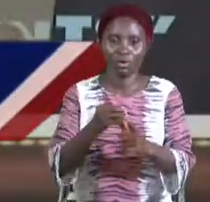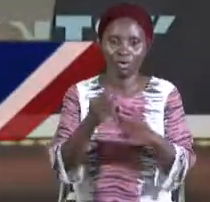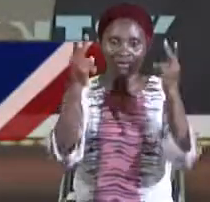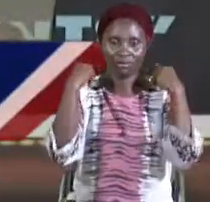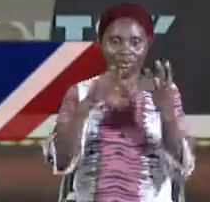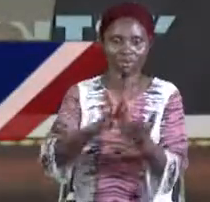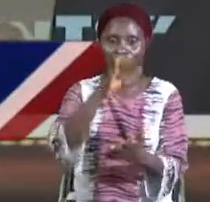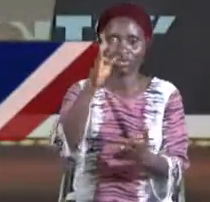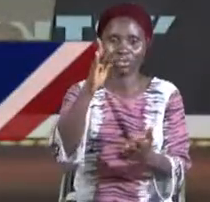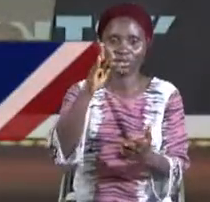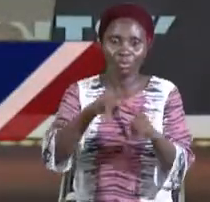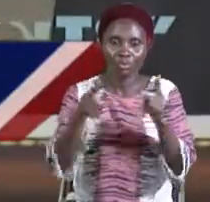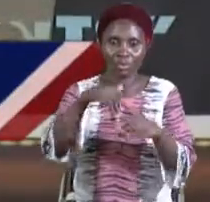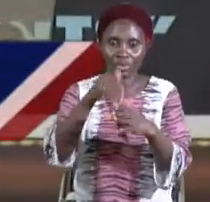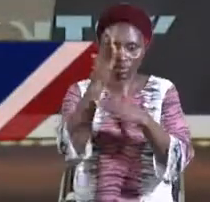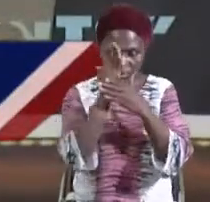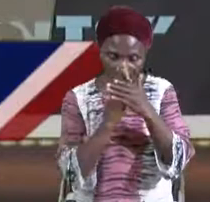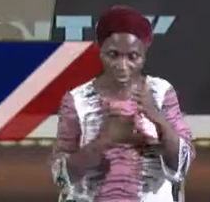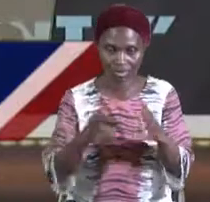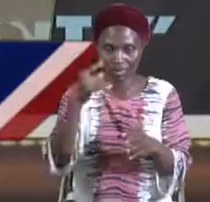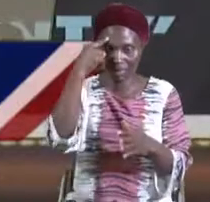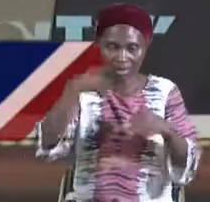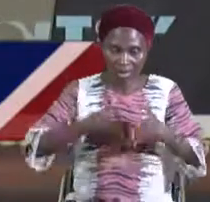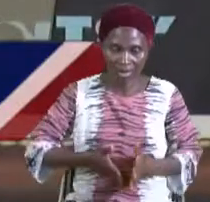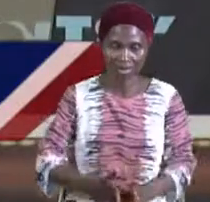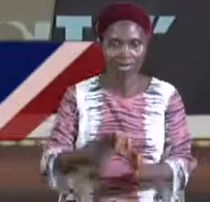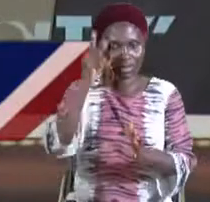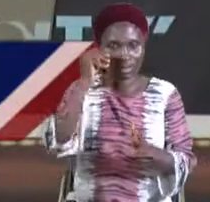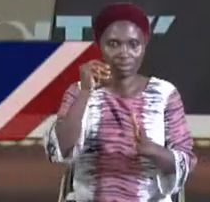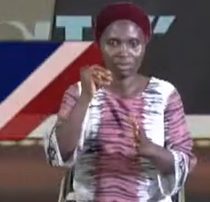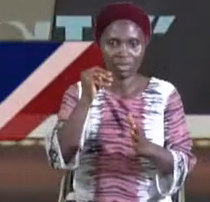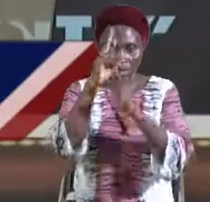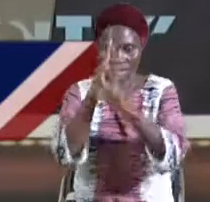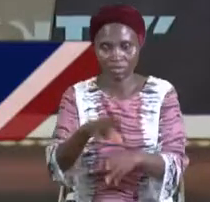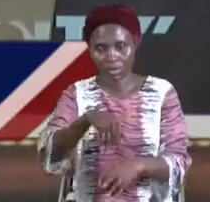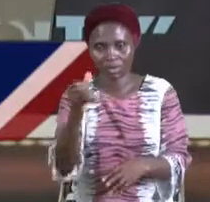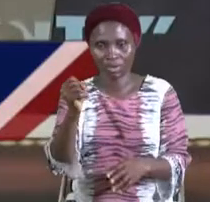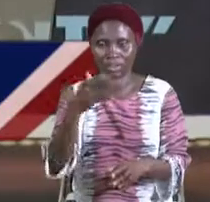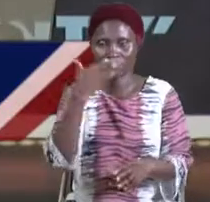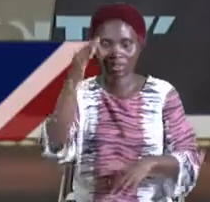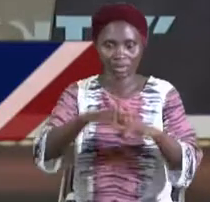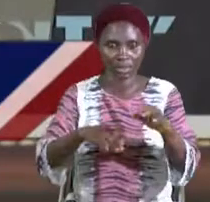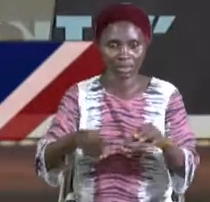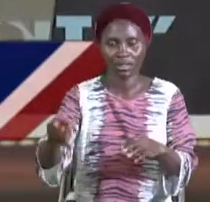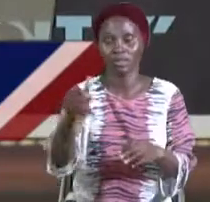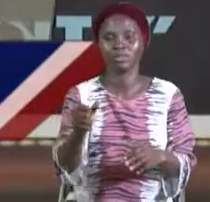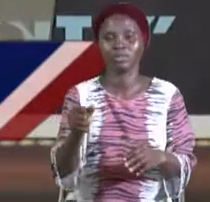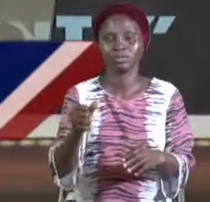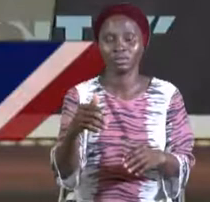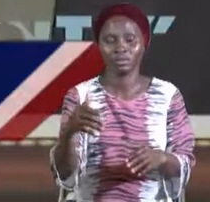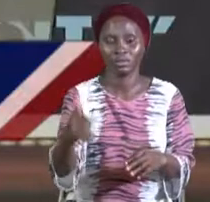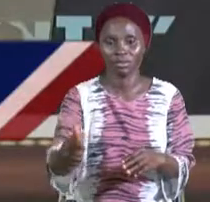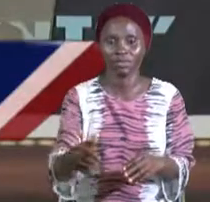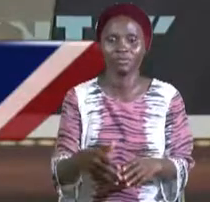vous fasse regarder les autres comme étant au-dessus de vous-même. Que chacun de vous, au lieu de considérer ses propres